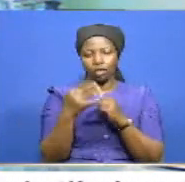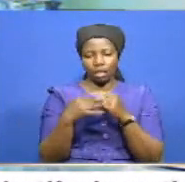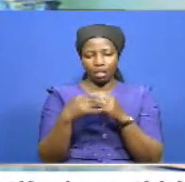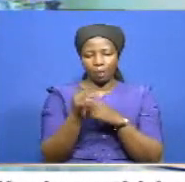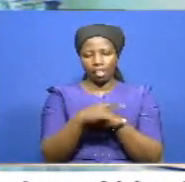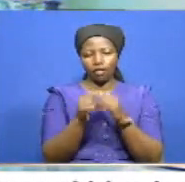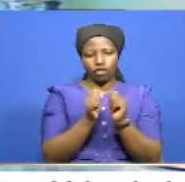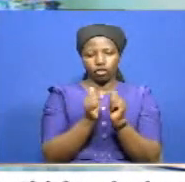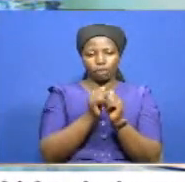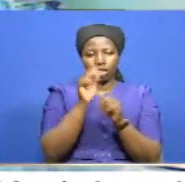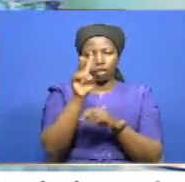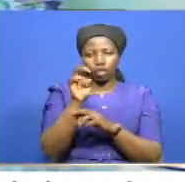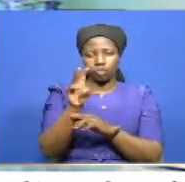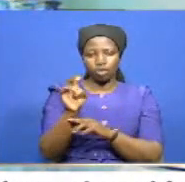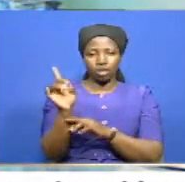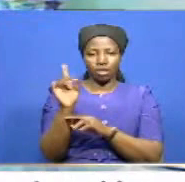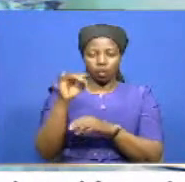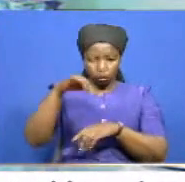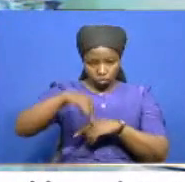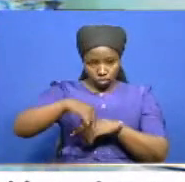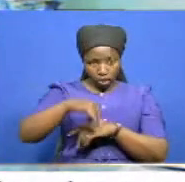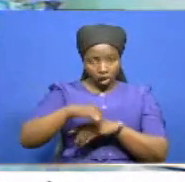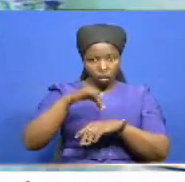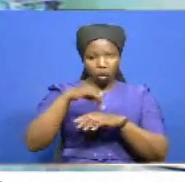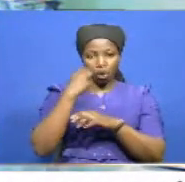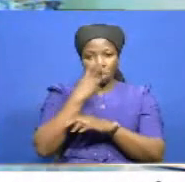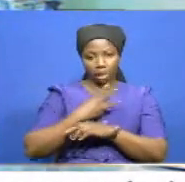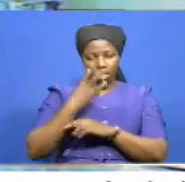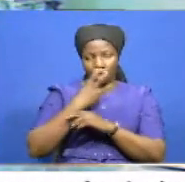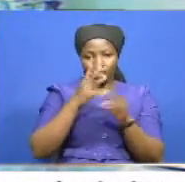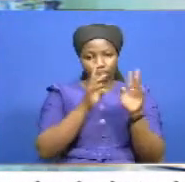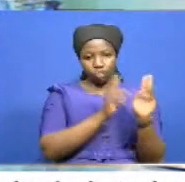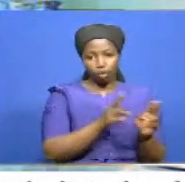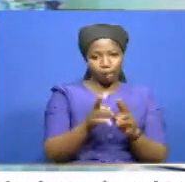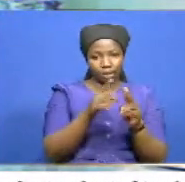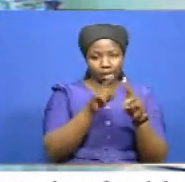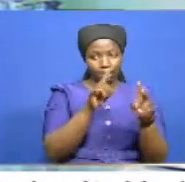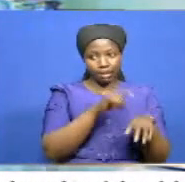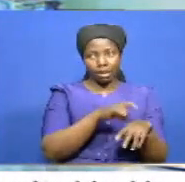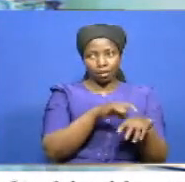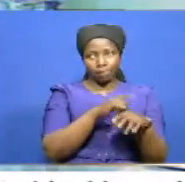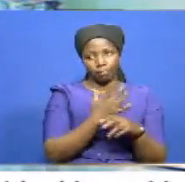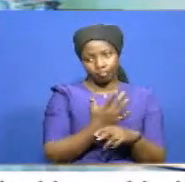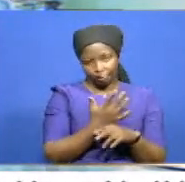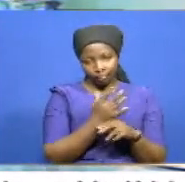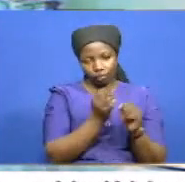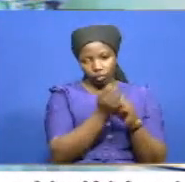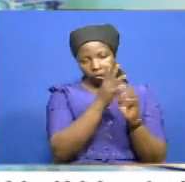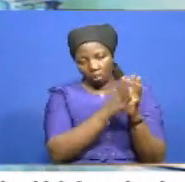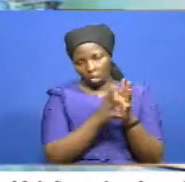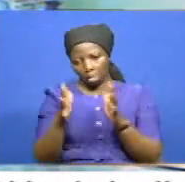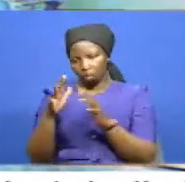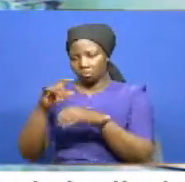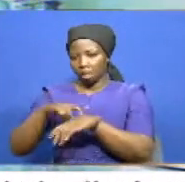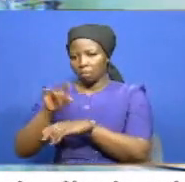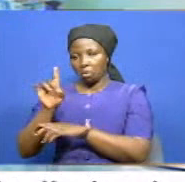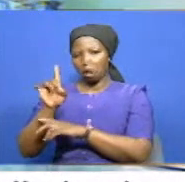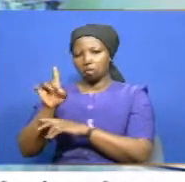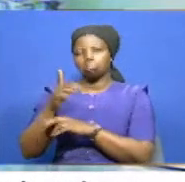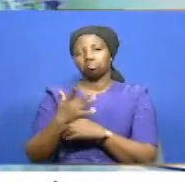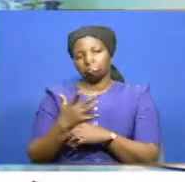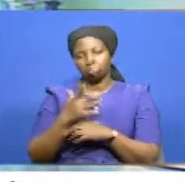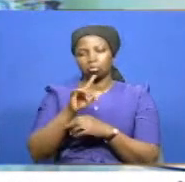ya Jumatano. Kama kawaida, unajua kuanzia mwendo saa 6 hadi saa 7 ni wasaa wa kuungana nawe katika kipindi cha Tamrini. Nikimshikia zamu